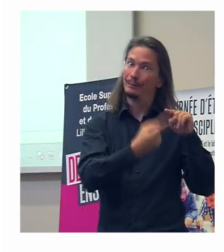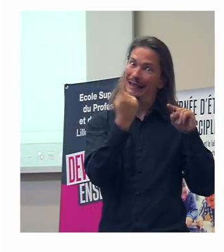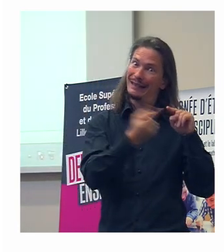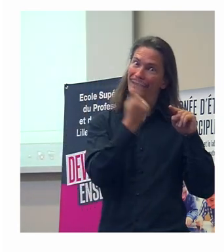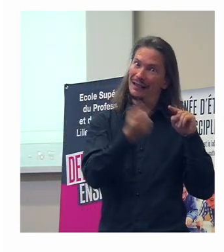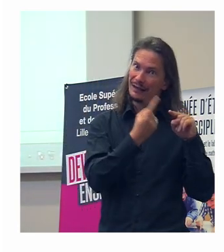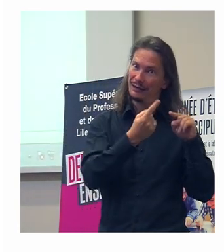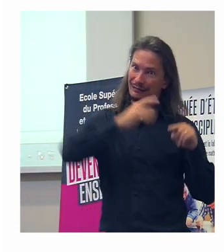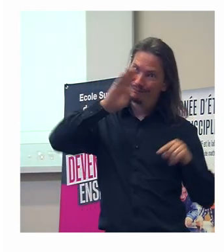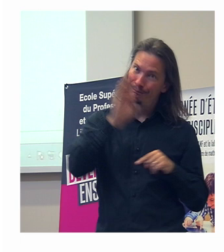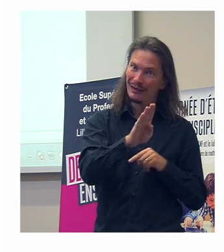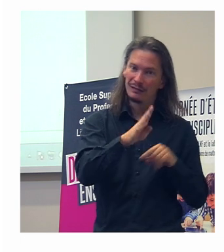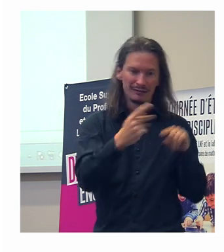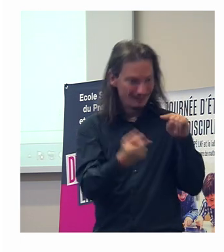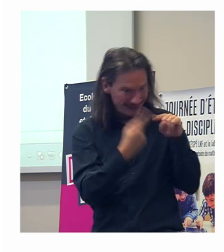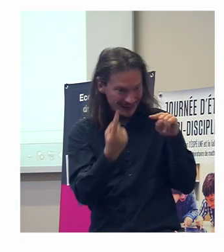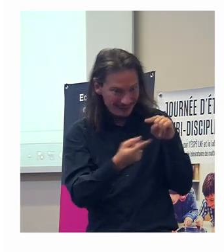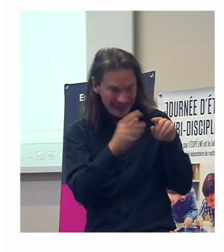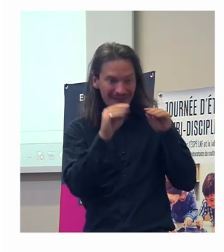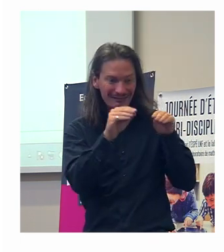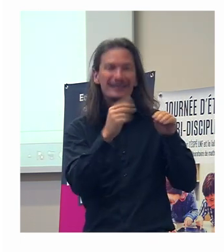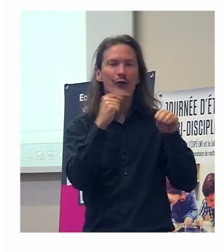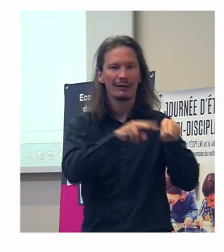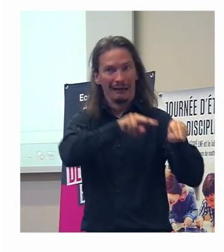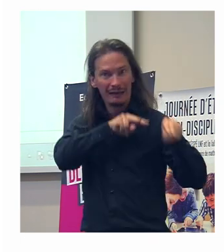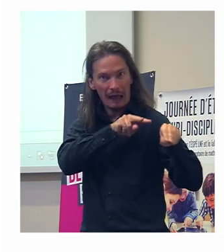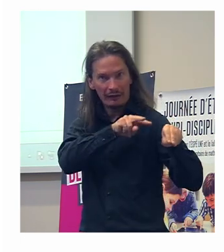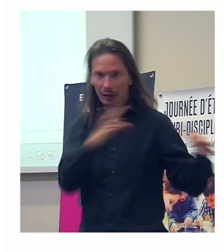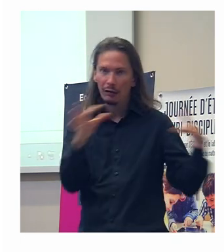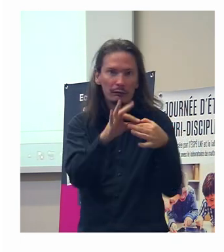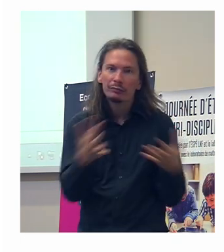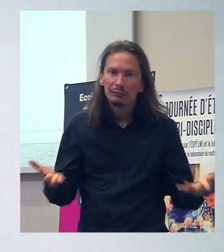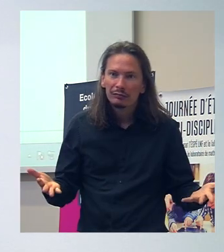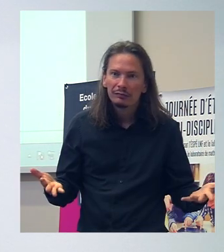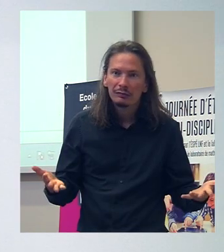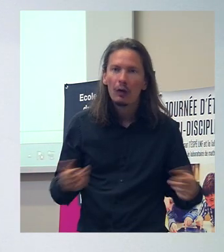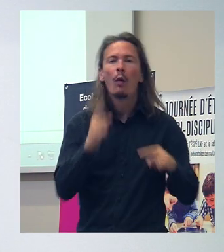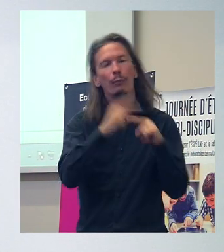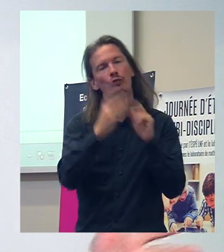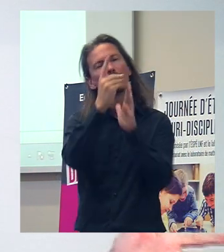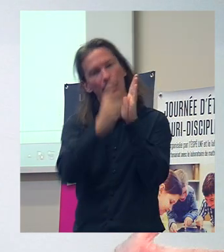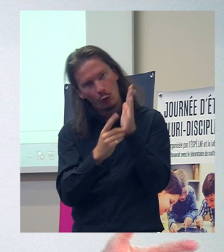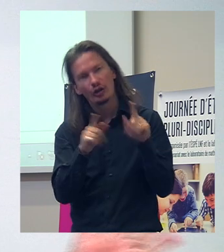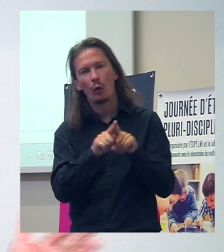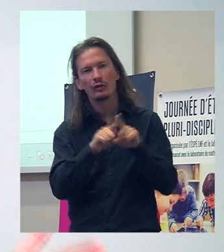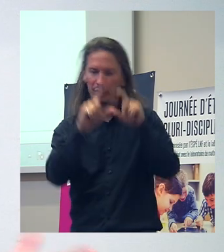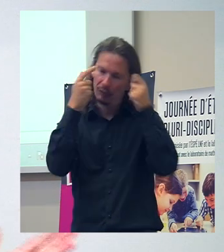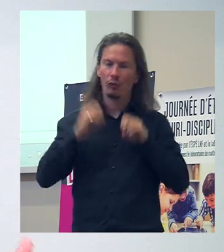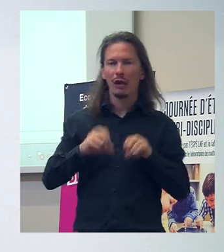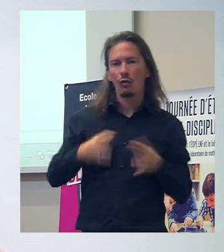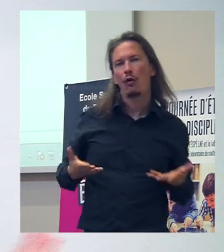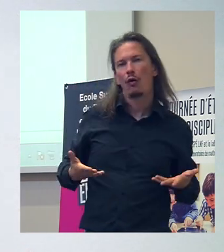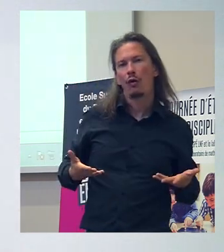a spécificité à enseigner, il y a une didactique qui y est associée, plus une déontologie de l'enseignant qui